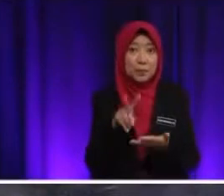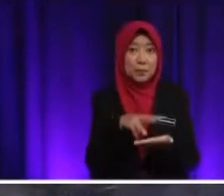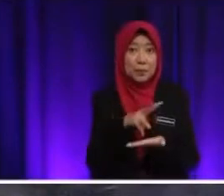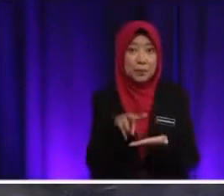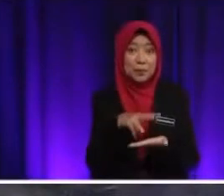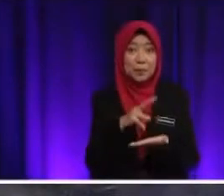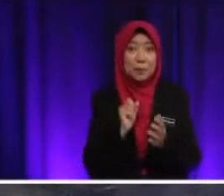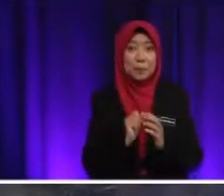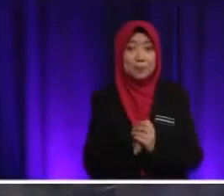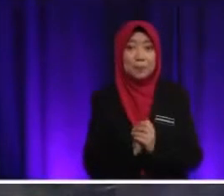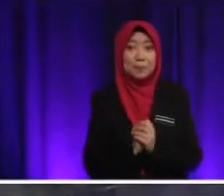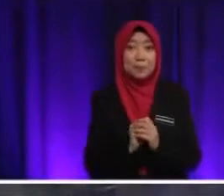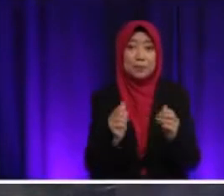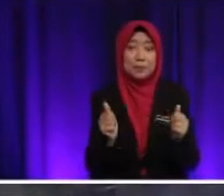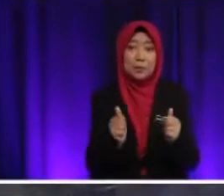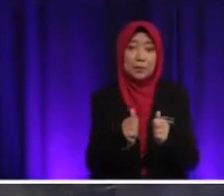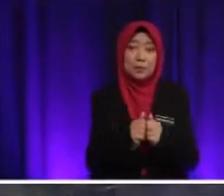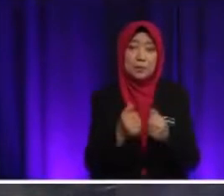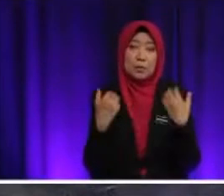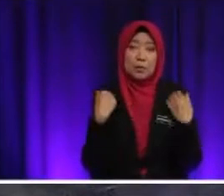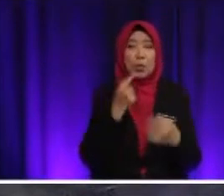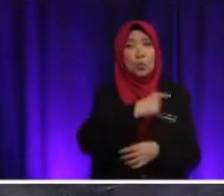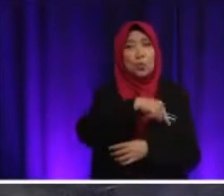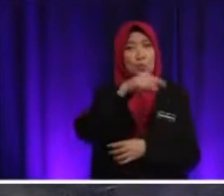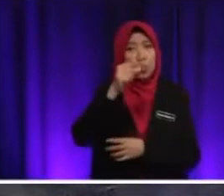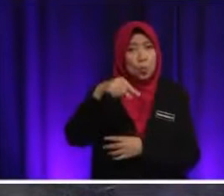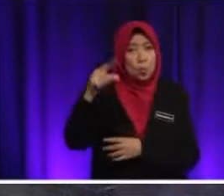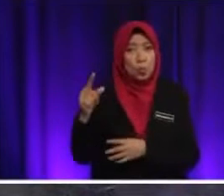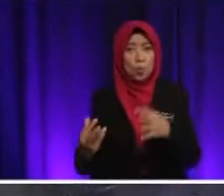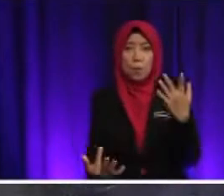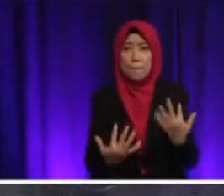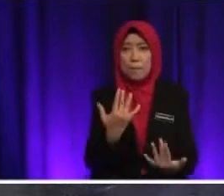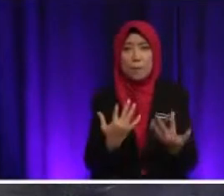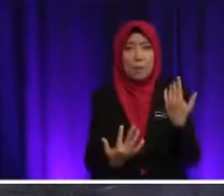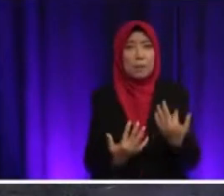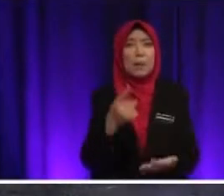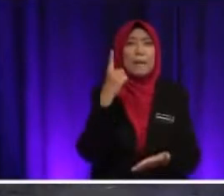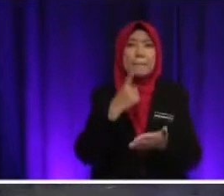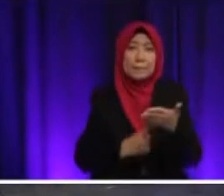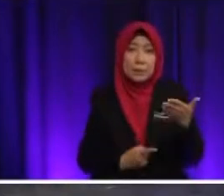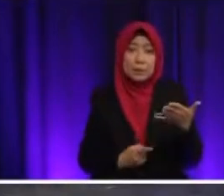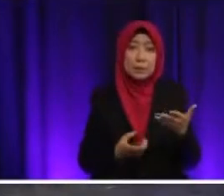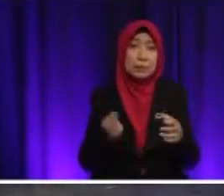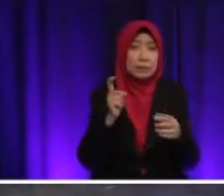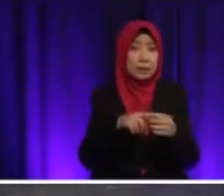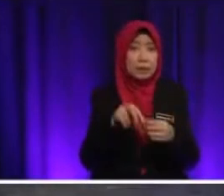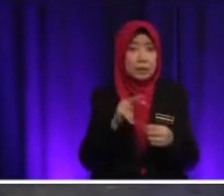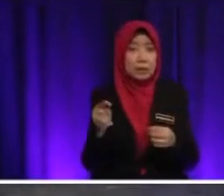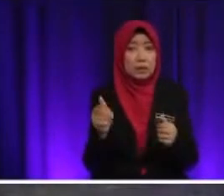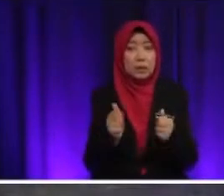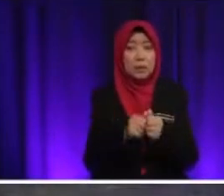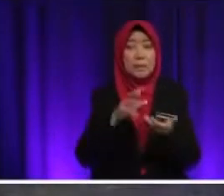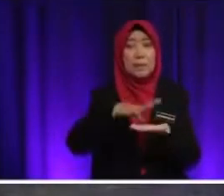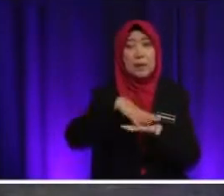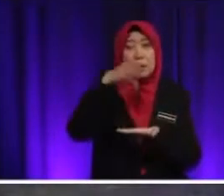Ustaz. Kita tengok dengan gunung berapi. Ya. Yeah. Kalau kita tengok macam apa tu? Apa kaitan dengan apa yang kita nak belajar pada hari ini?